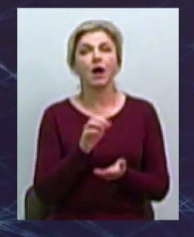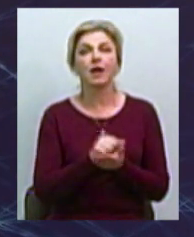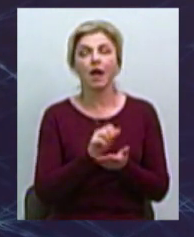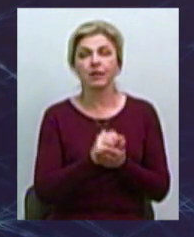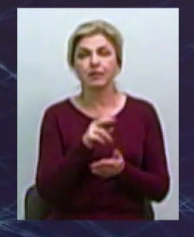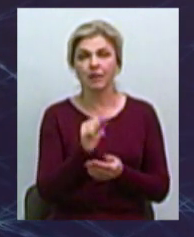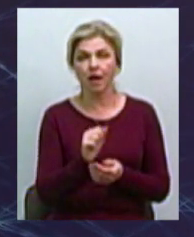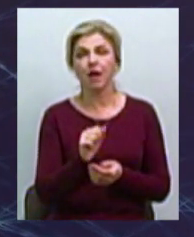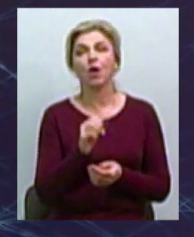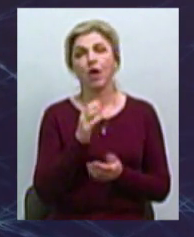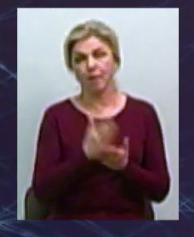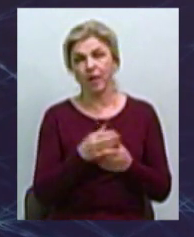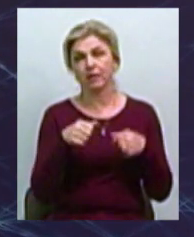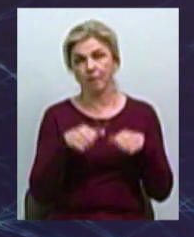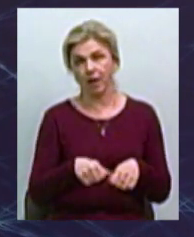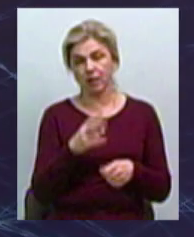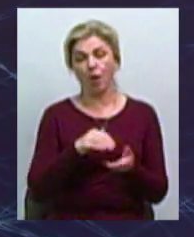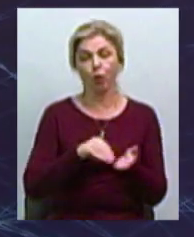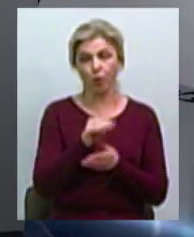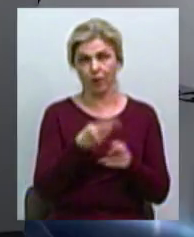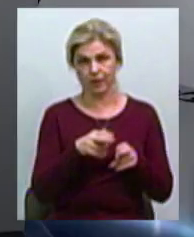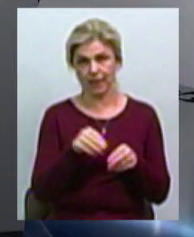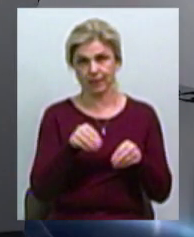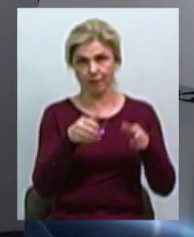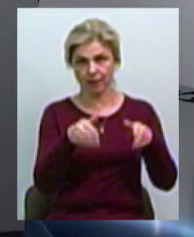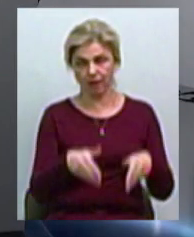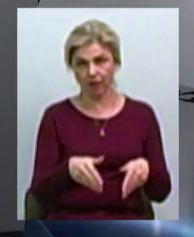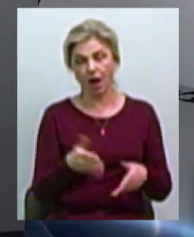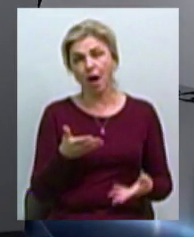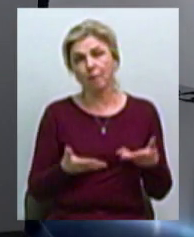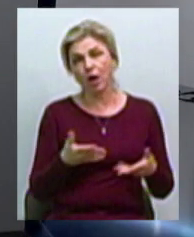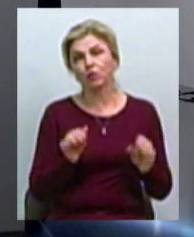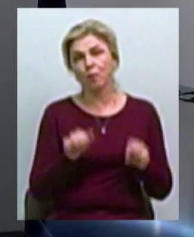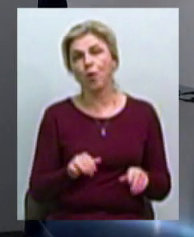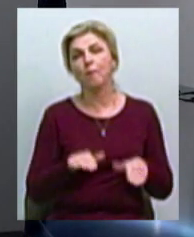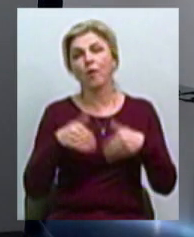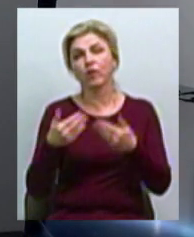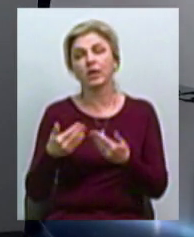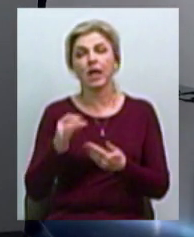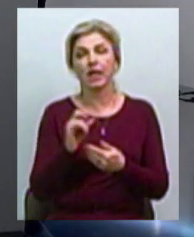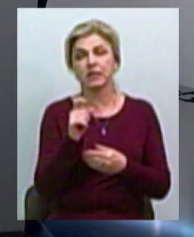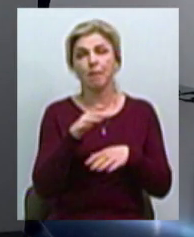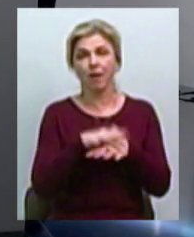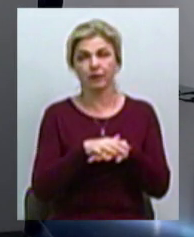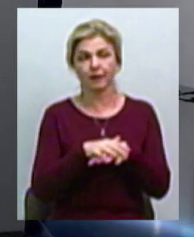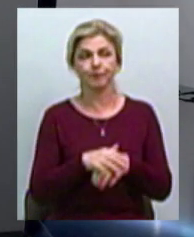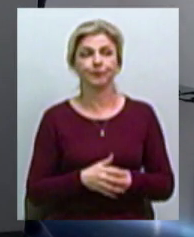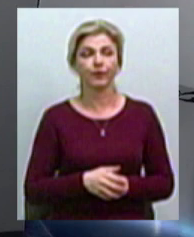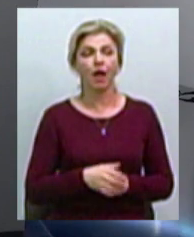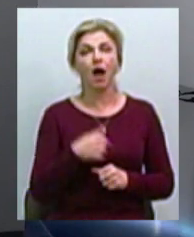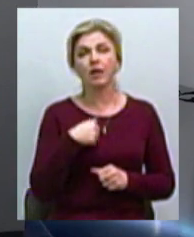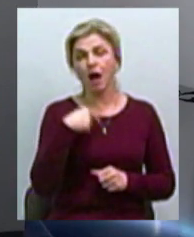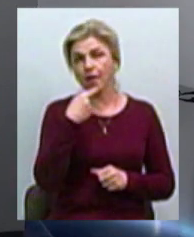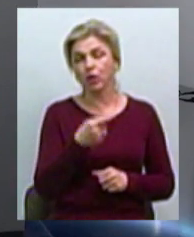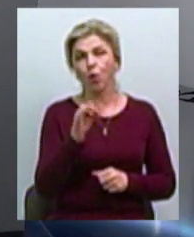мати переважне право на викуп цієї земельної ділянки. Мабуть, з'являться пропозиції від банків і все таке. Я розумію, ви маєте на увазі загальний